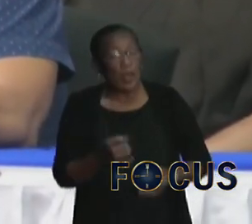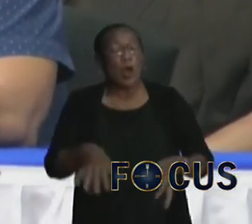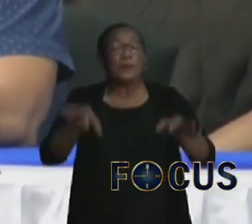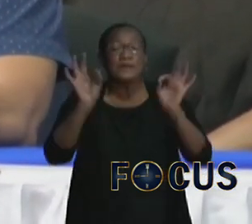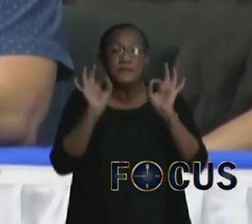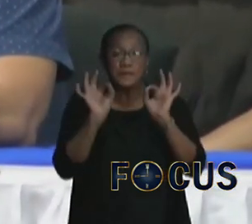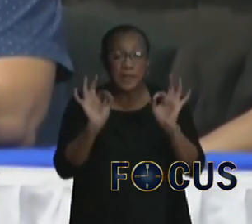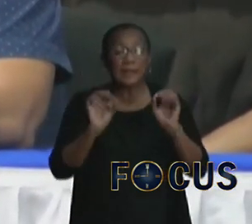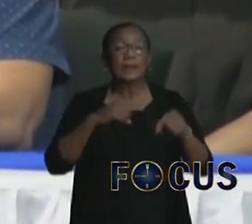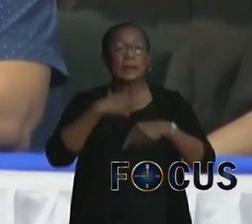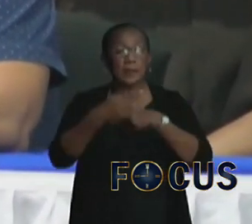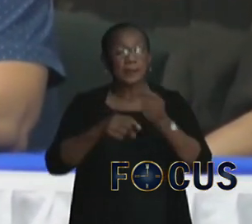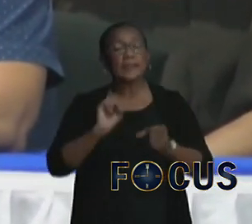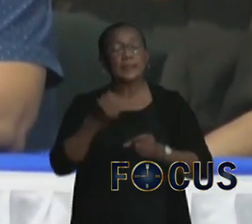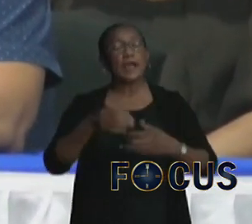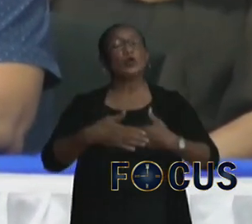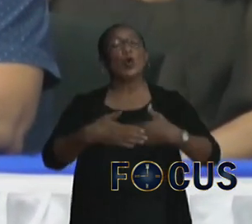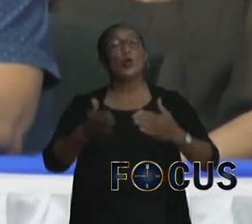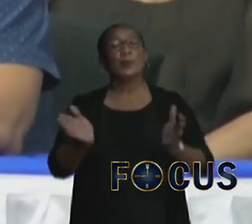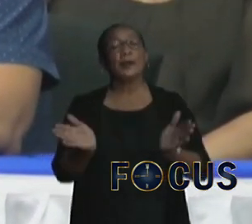manier open kunnen gaan.